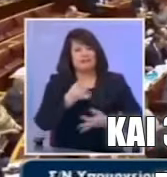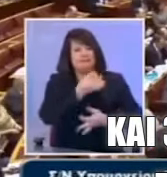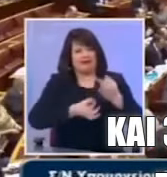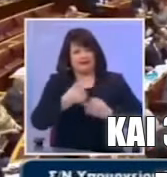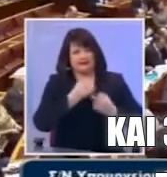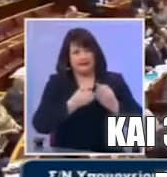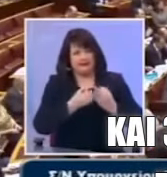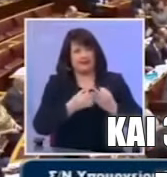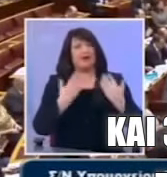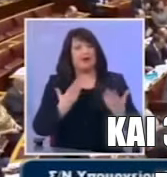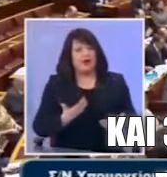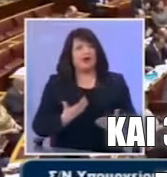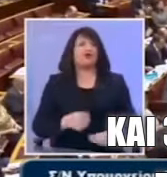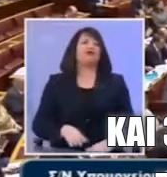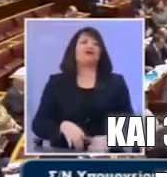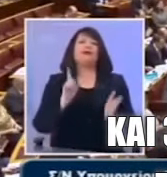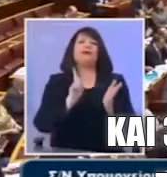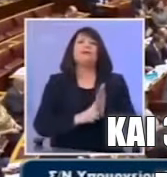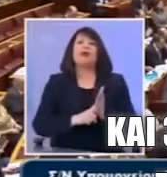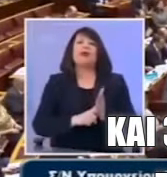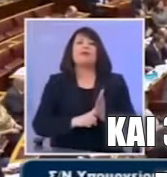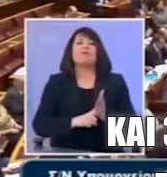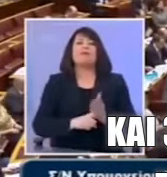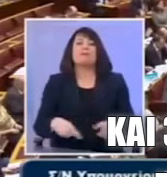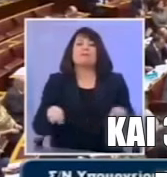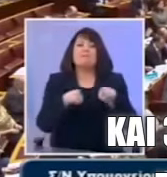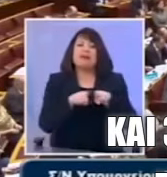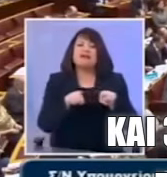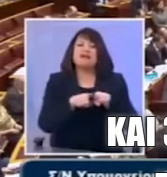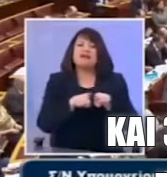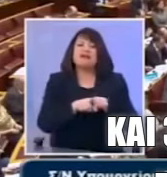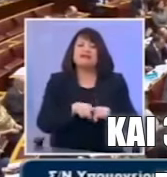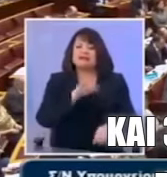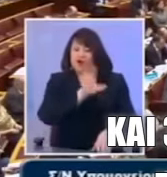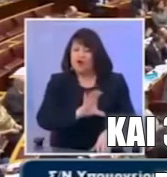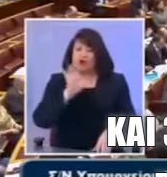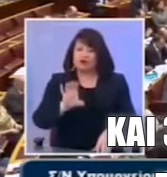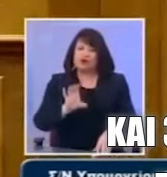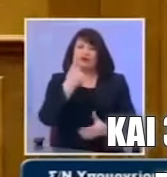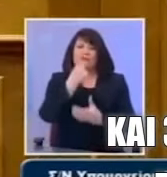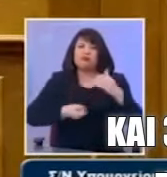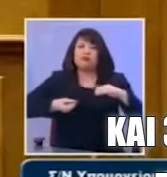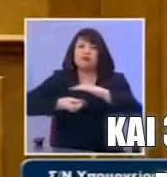ότι μονομερείς μη συντονισμένες ενέργειες από τις χώρες διέλευσης των προσφυγικών ροών